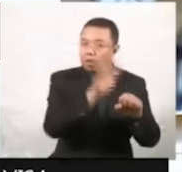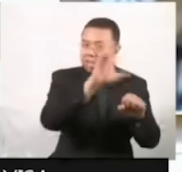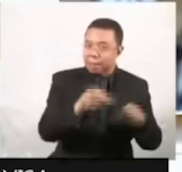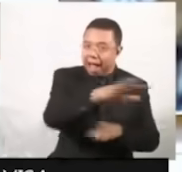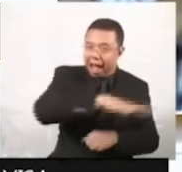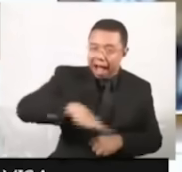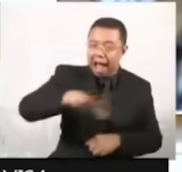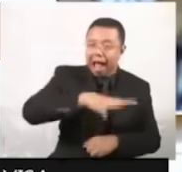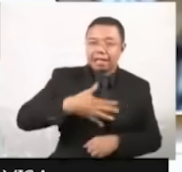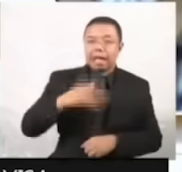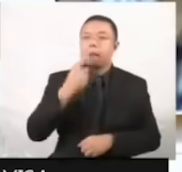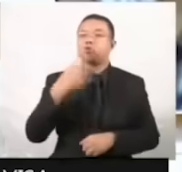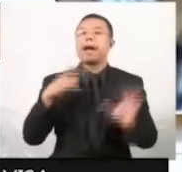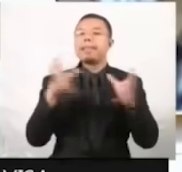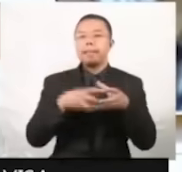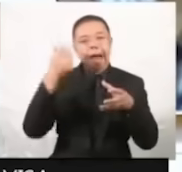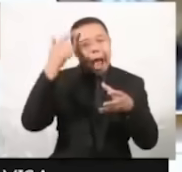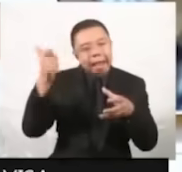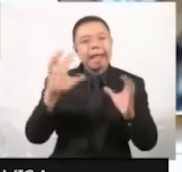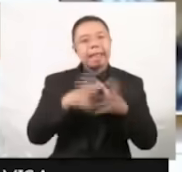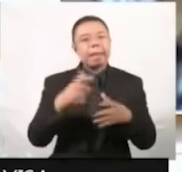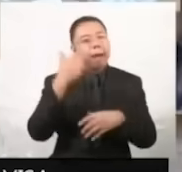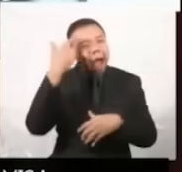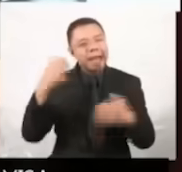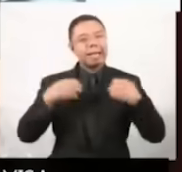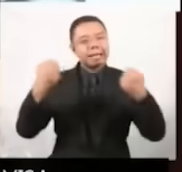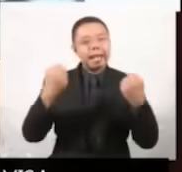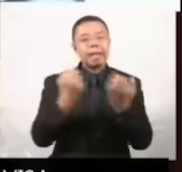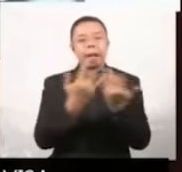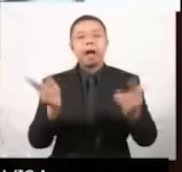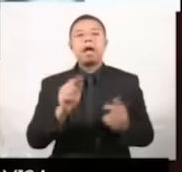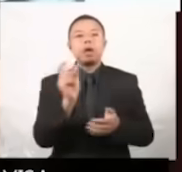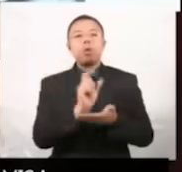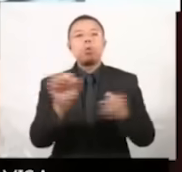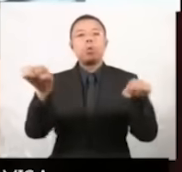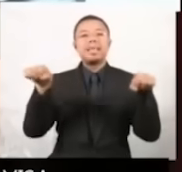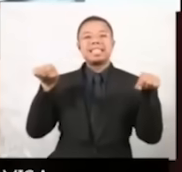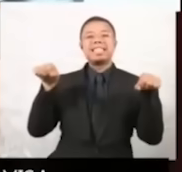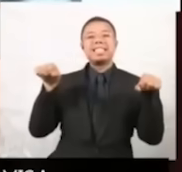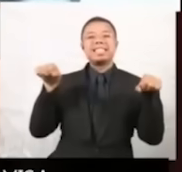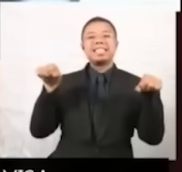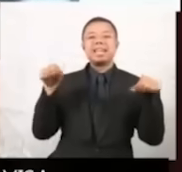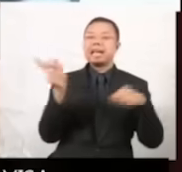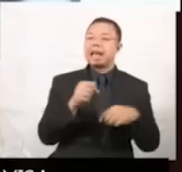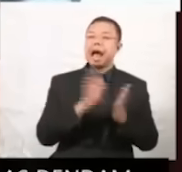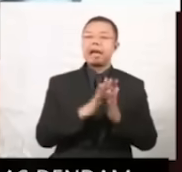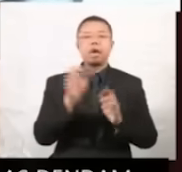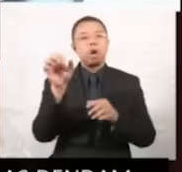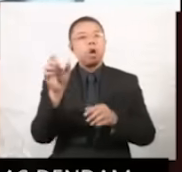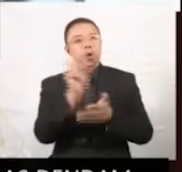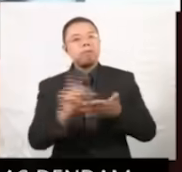Barat ada Tim Ahli Pak tim ahli kesehatan masyarakat dari Universitas Indonesia dari Universitas